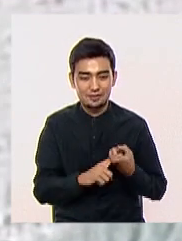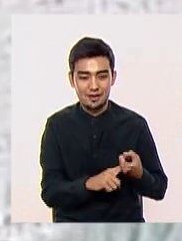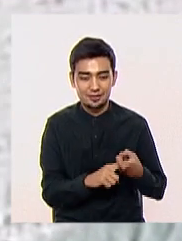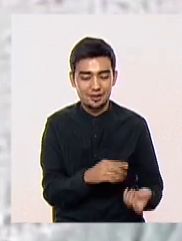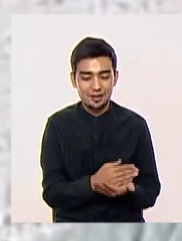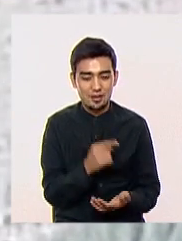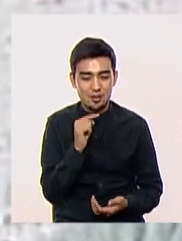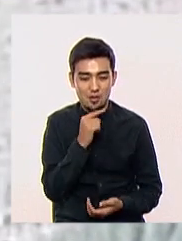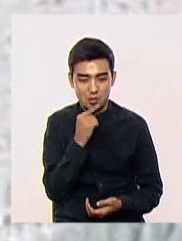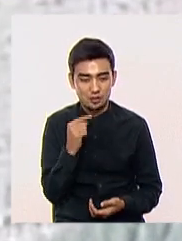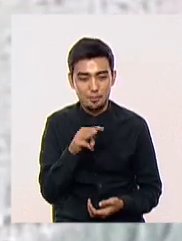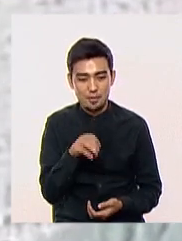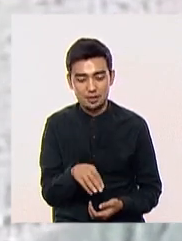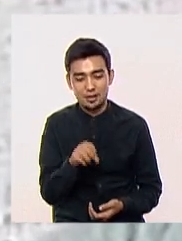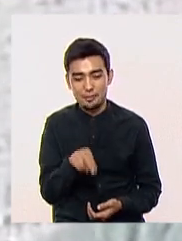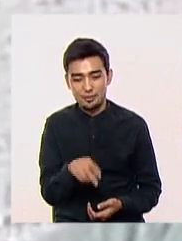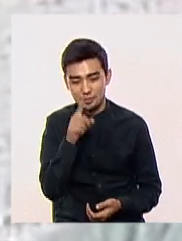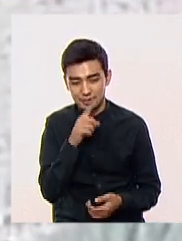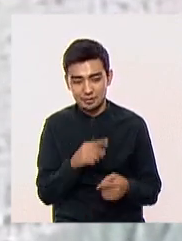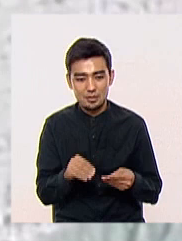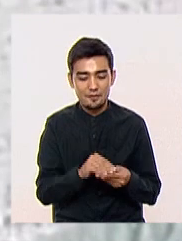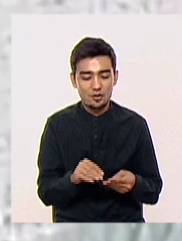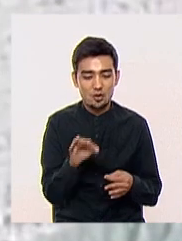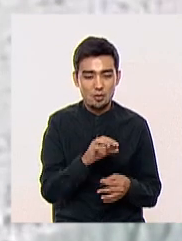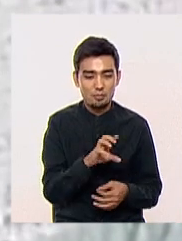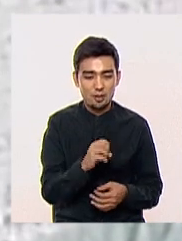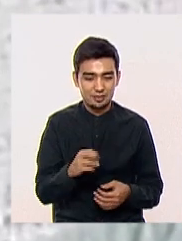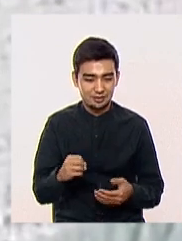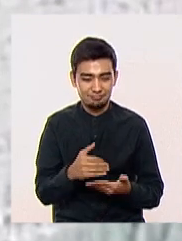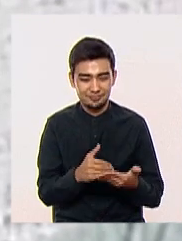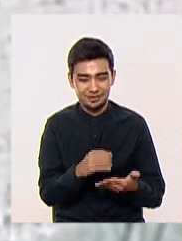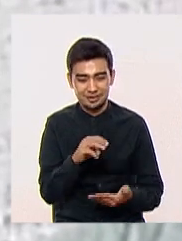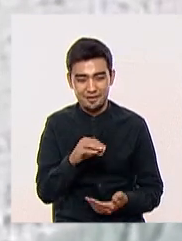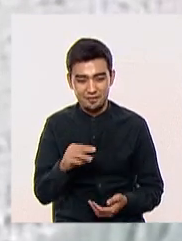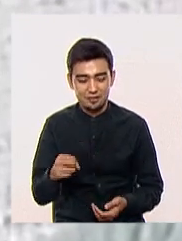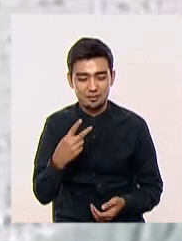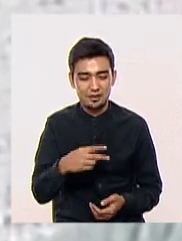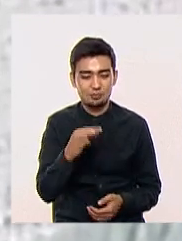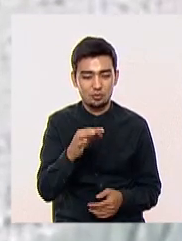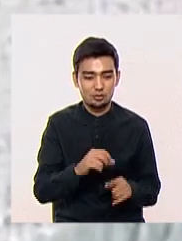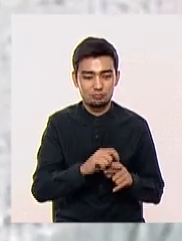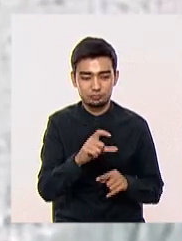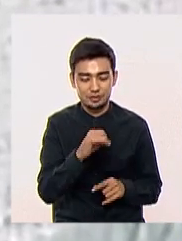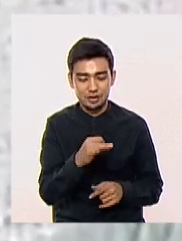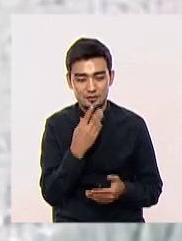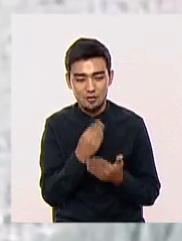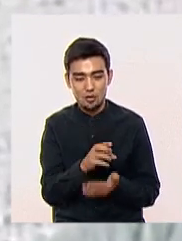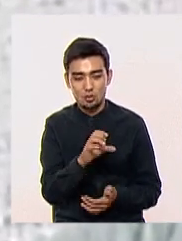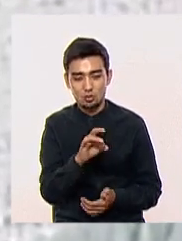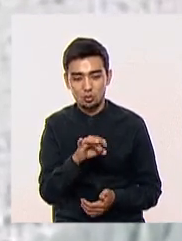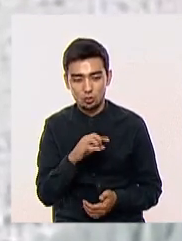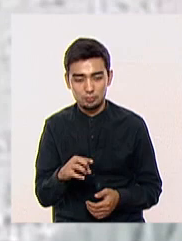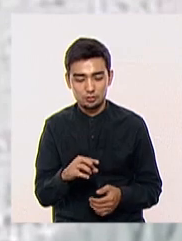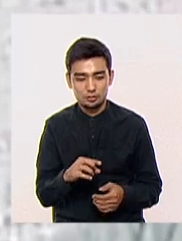Ресей март-апрель айларында қайта қаржыландыру базалық ставканы 20%-ға көтеріп, өздерінің рубльдің сатып алу